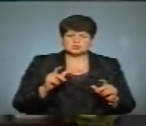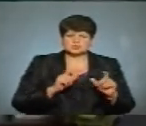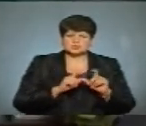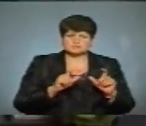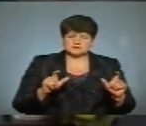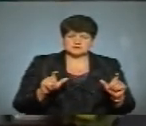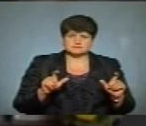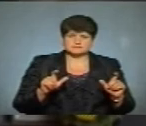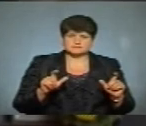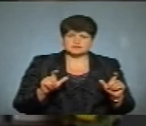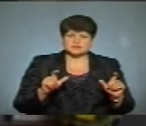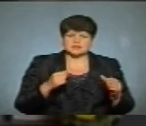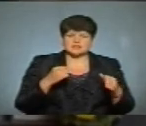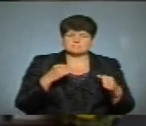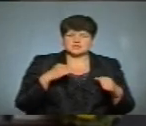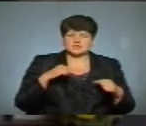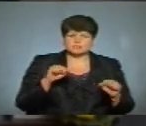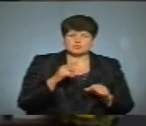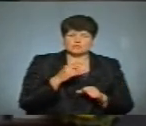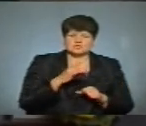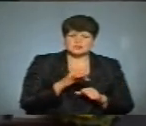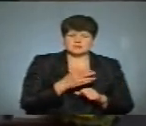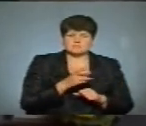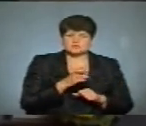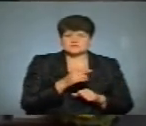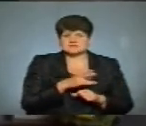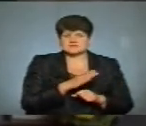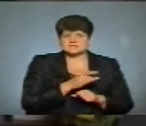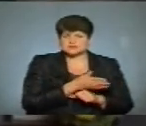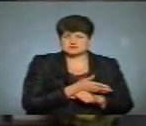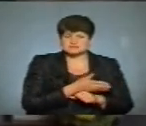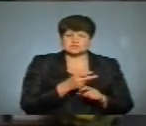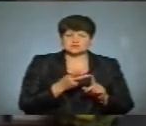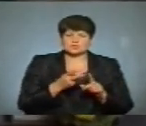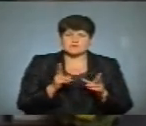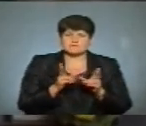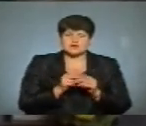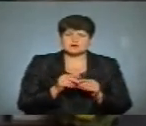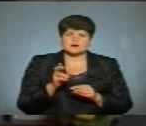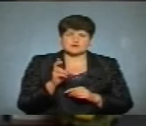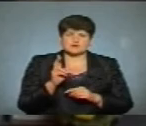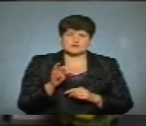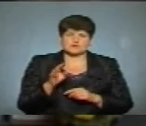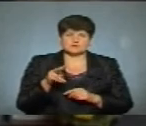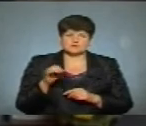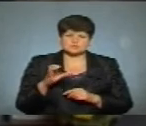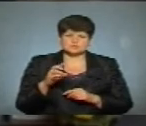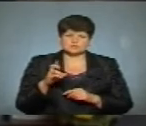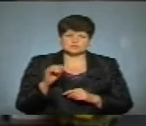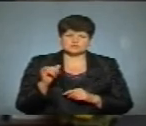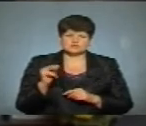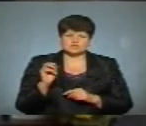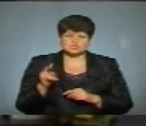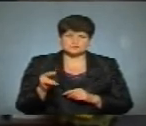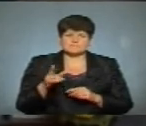переможець пари Поділля Велика Березовиця, Поділля Васильківця. Друга пара буде Колос Бучач, Збруч Агробізнес під